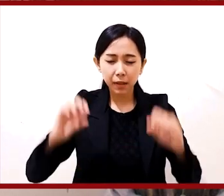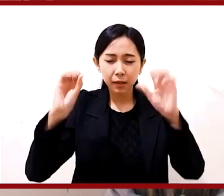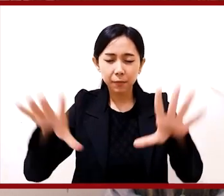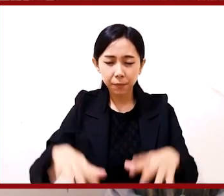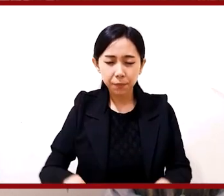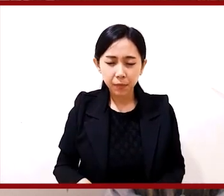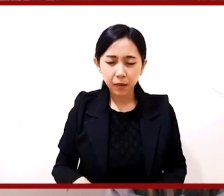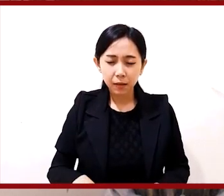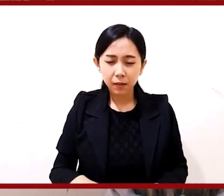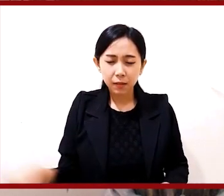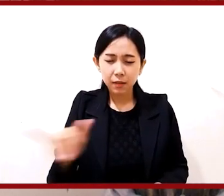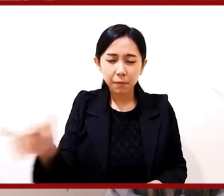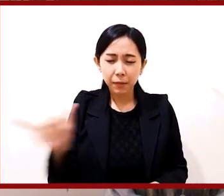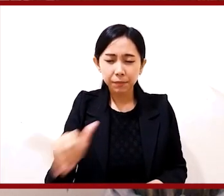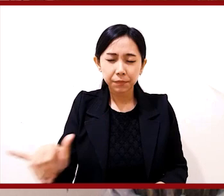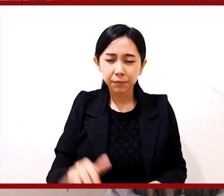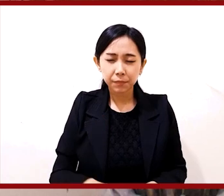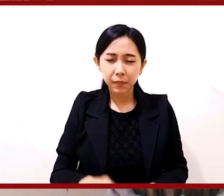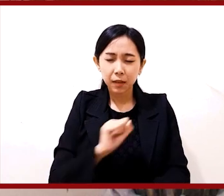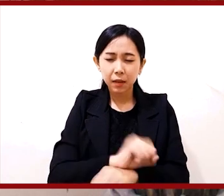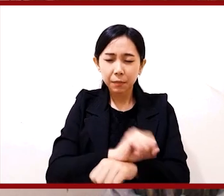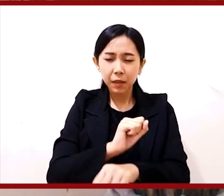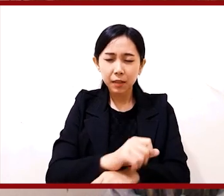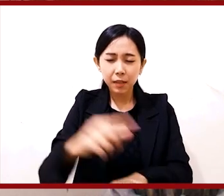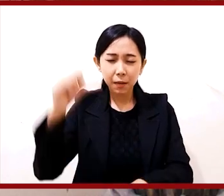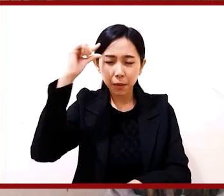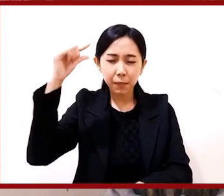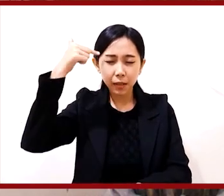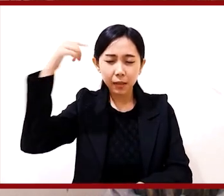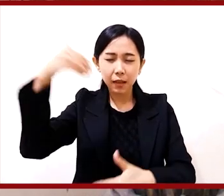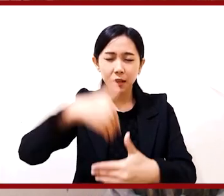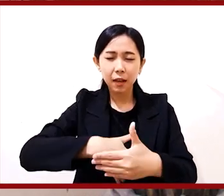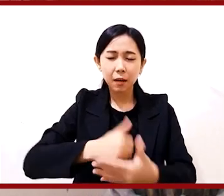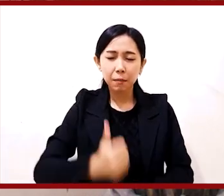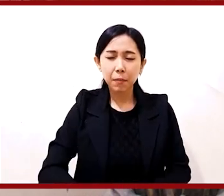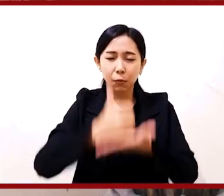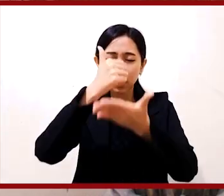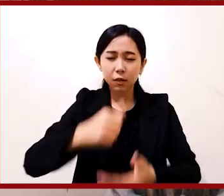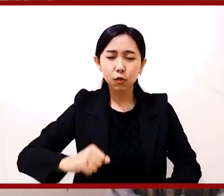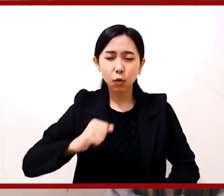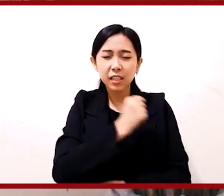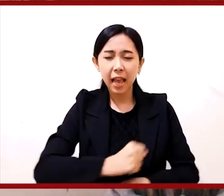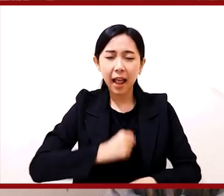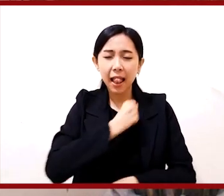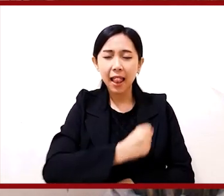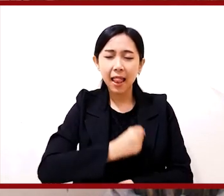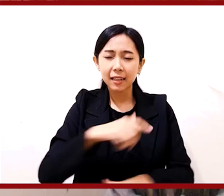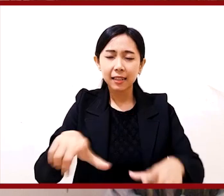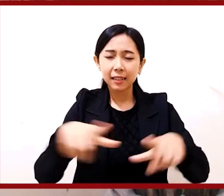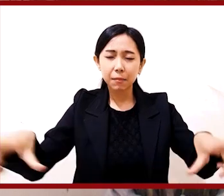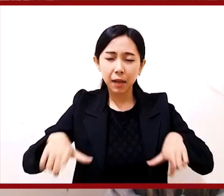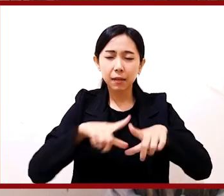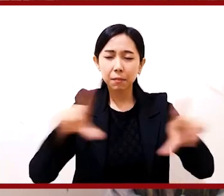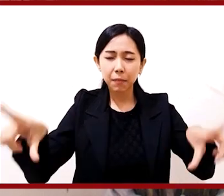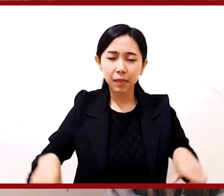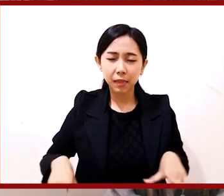Tuhan, berkatilah. Begitu pula untuk upaya pemerintah dalam setiap program bantuan sosial ke daerah-daerah,